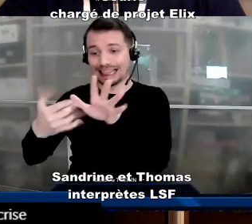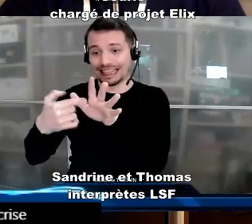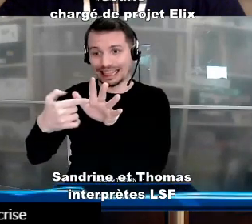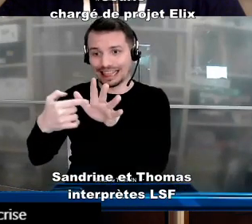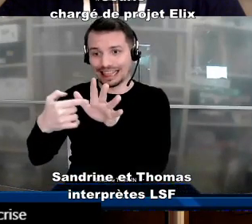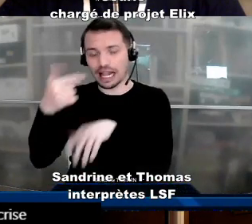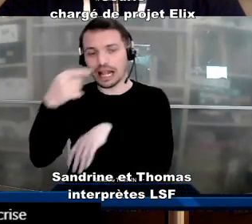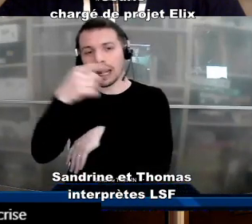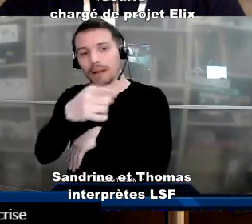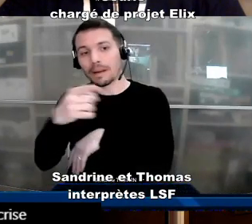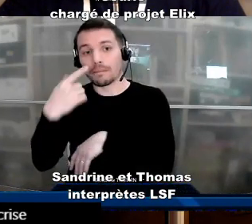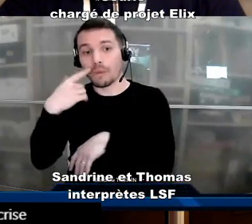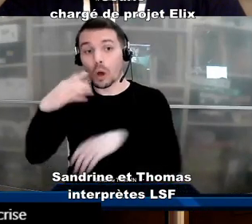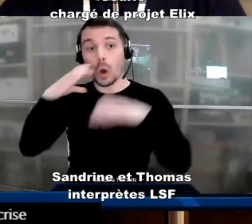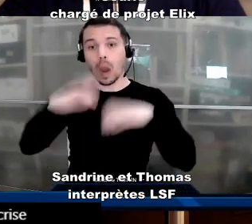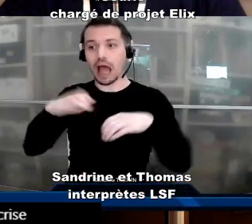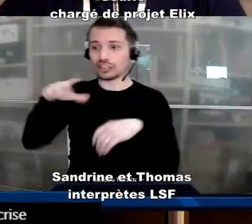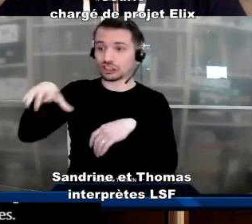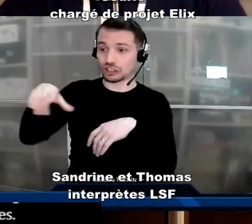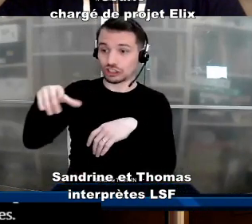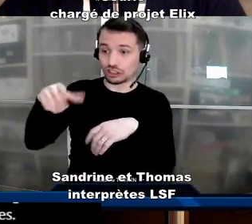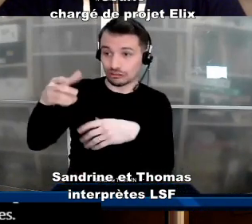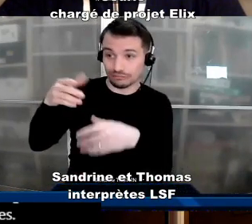les collégiens de la région.